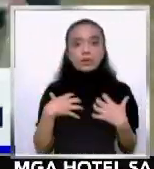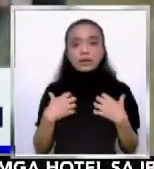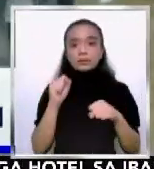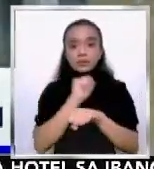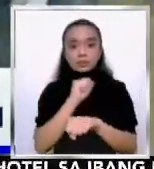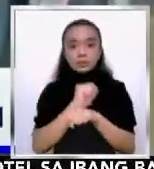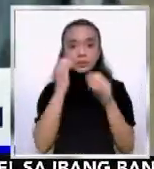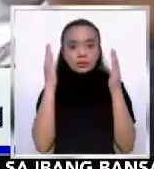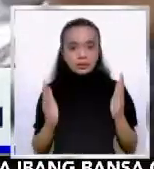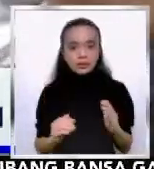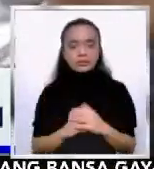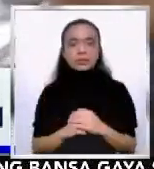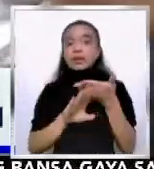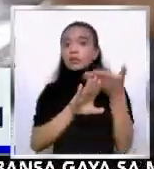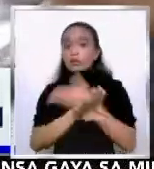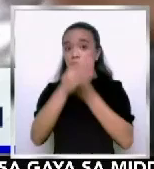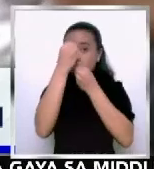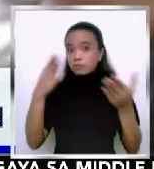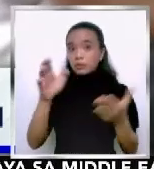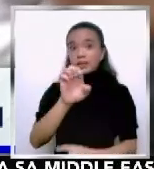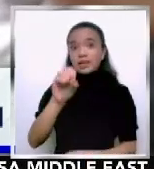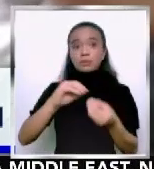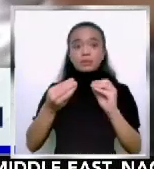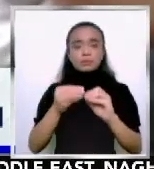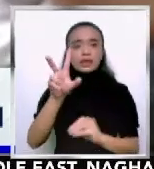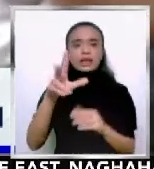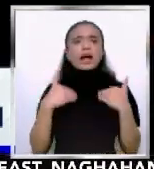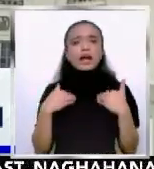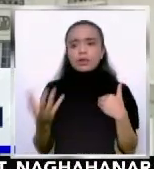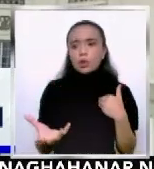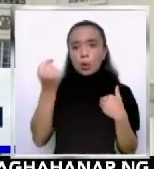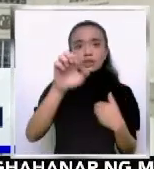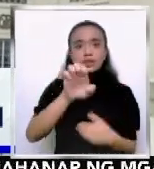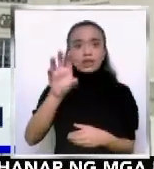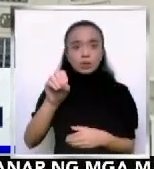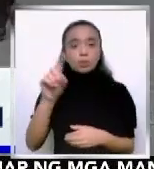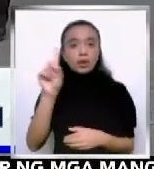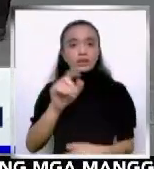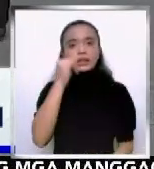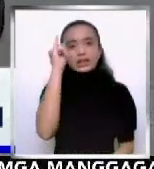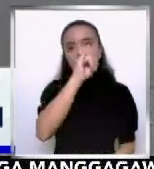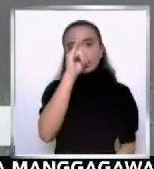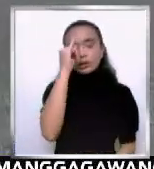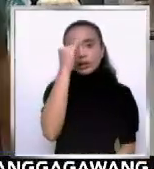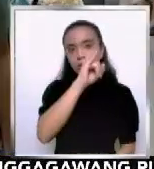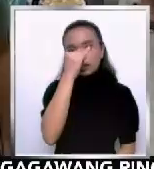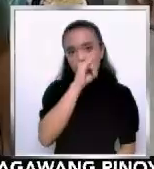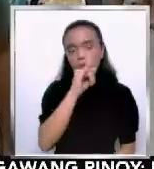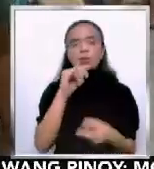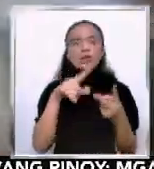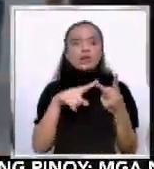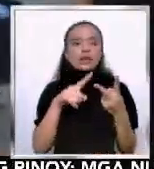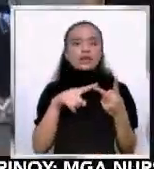sa Executive Order No. 3, nauna na naglabas ang sariling EO, ang probinsya ng Iloilo at Cebu, magiging Cebu City, para sa optional